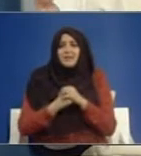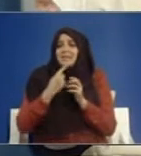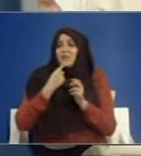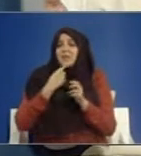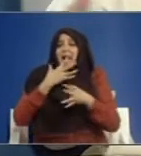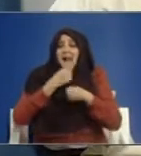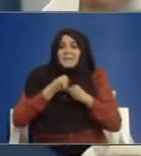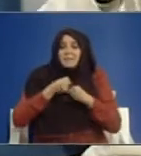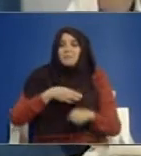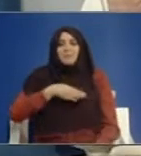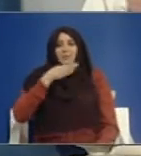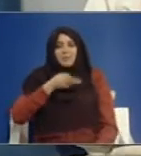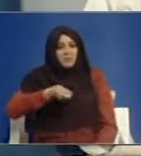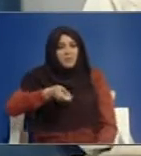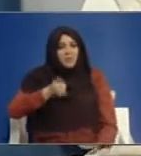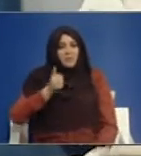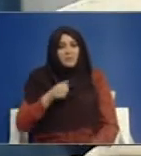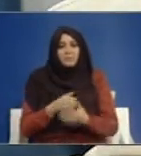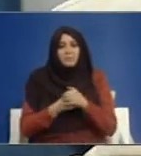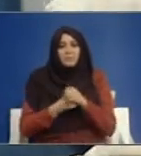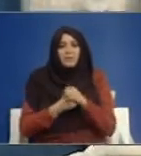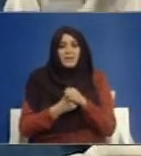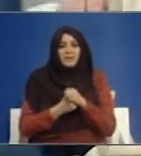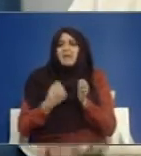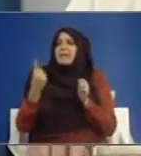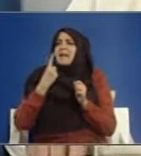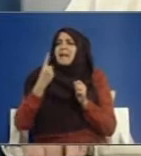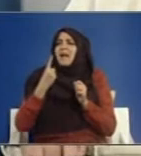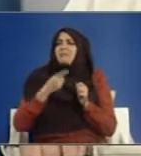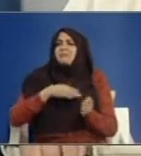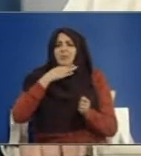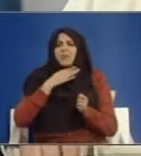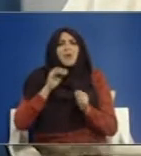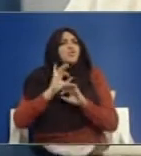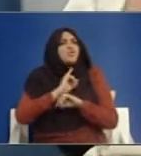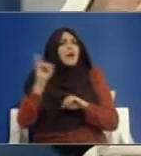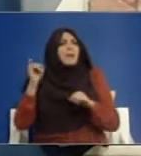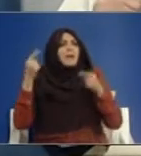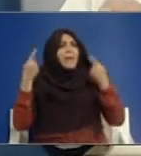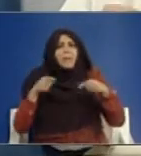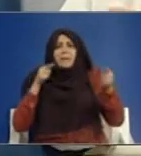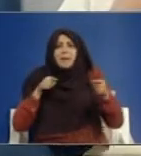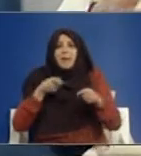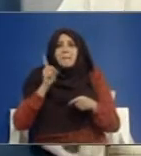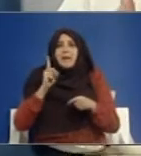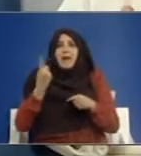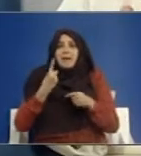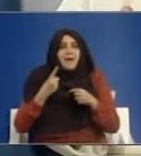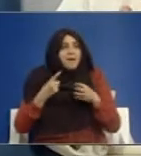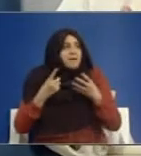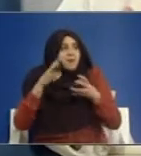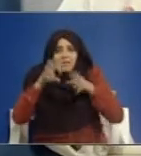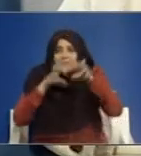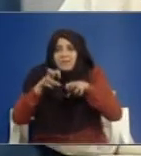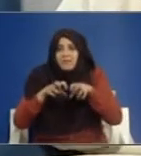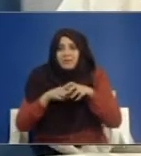بالقليل. القانوع عمره ما تكون عنده عداءات ولا خصومات، لكن الشره طماع. الشره، ما